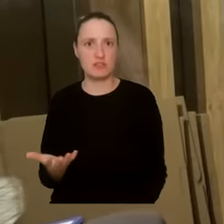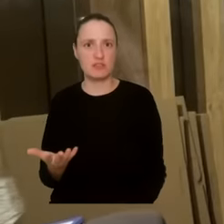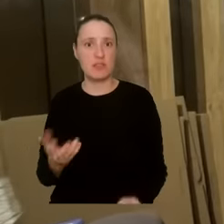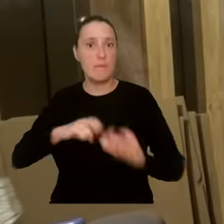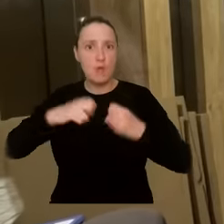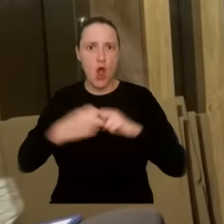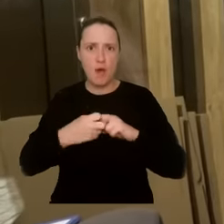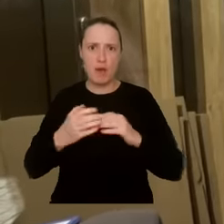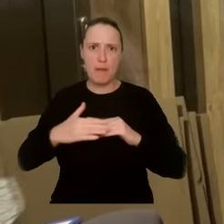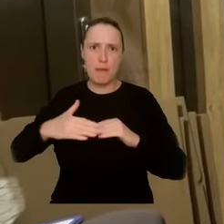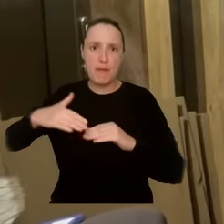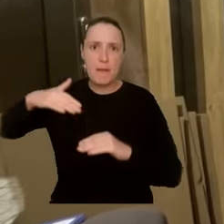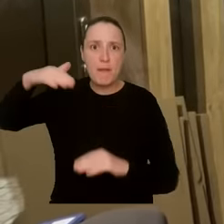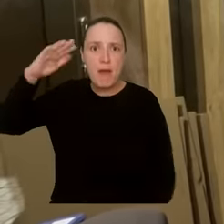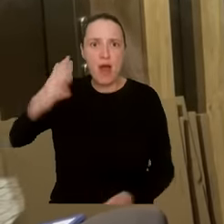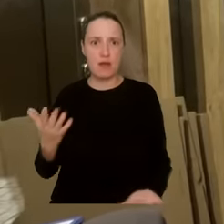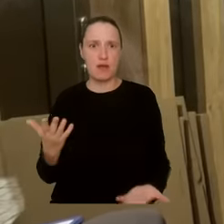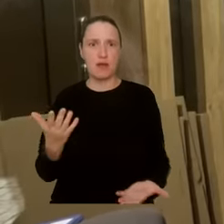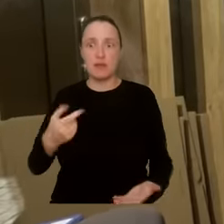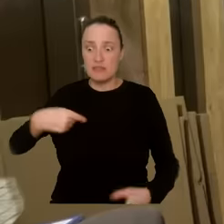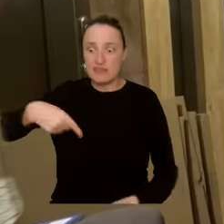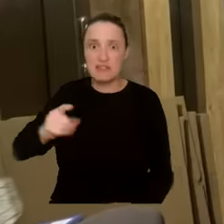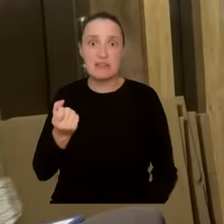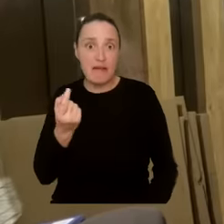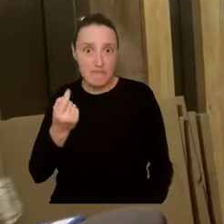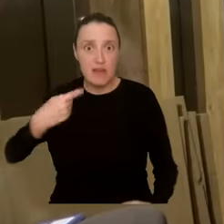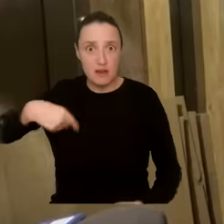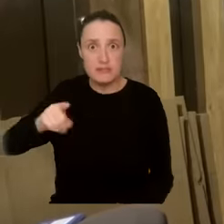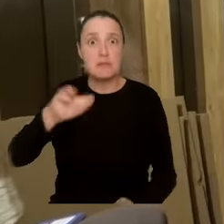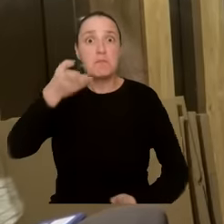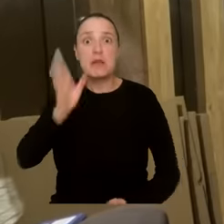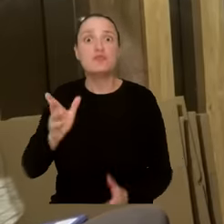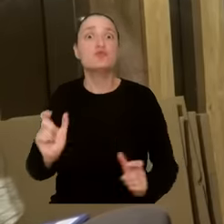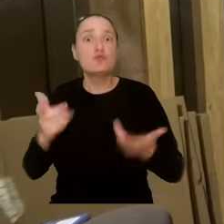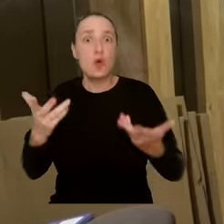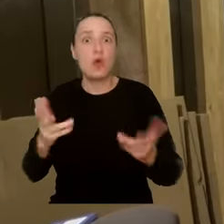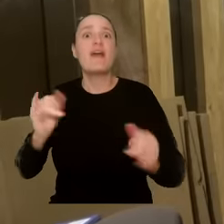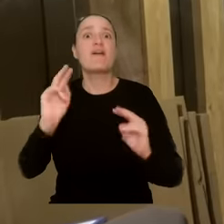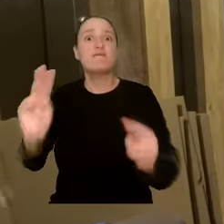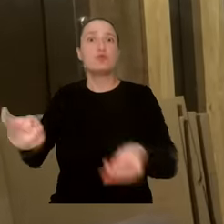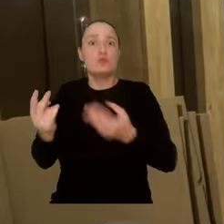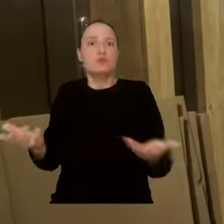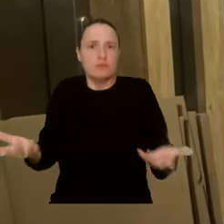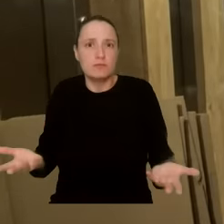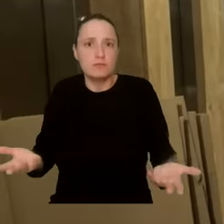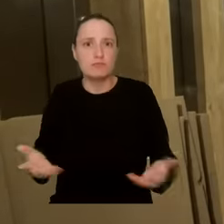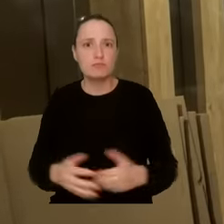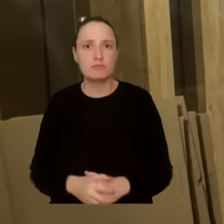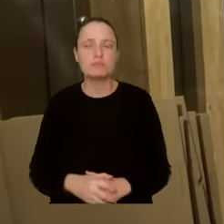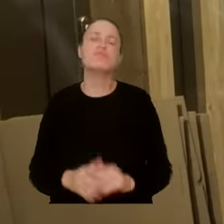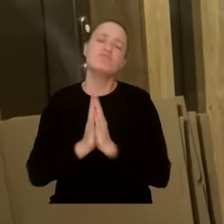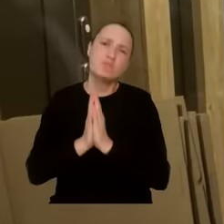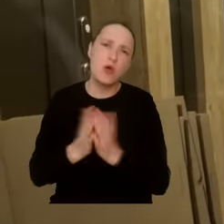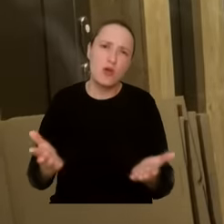piętrzą. I za chwilę wszyscy będziemy na drodze, z której ciężko będzie zawrócić. Proszę